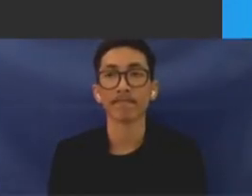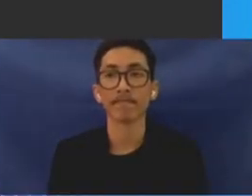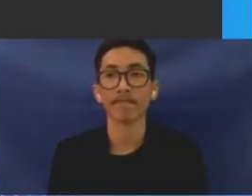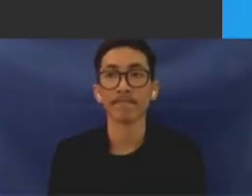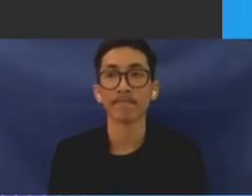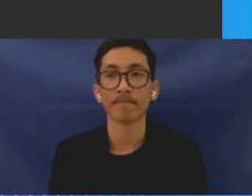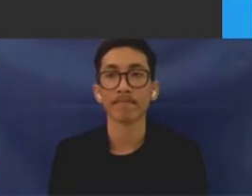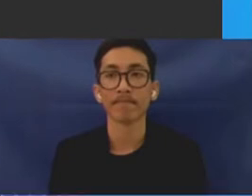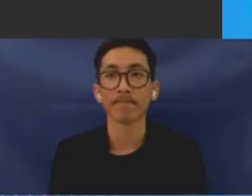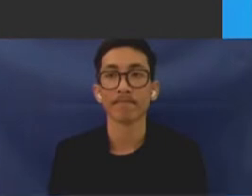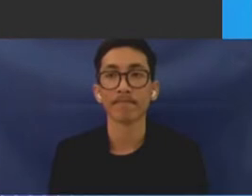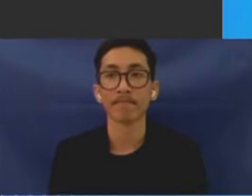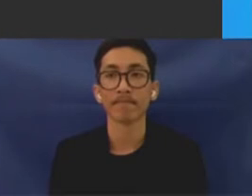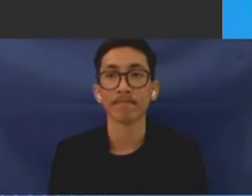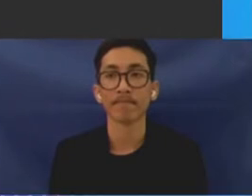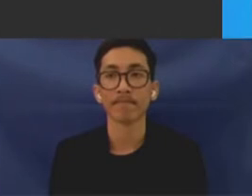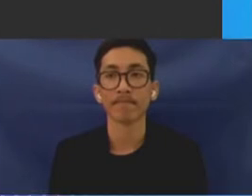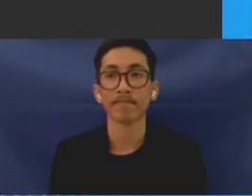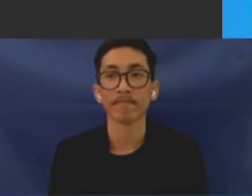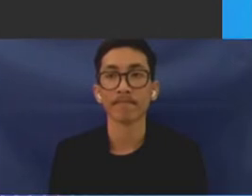Bu Ningrum?